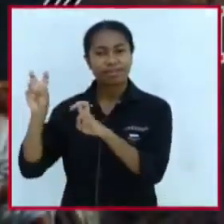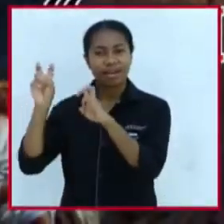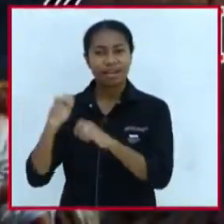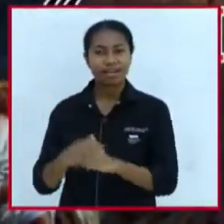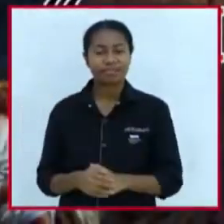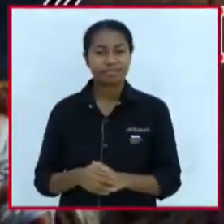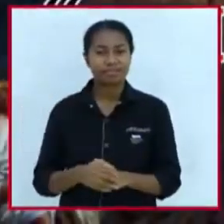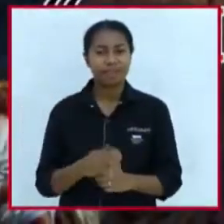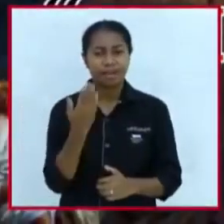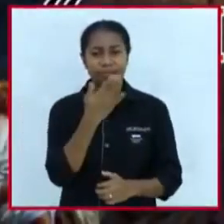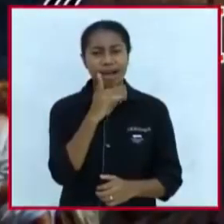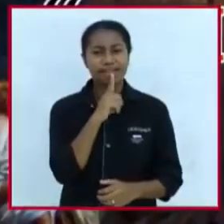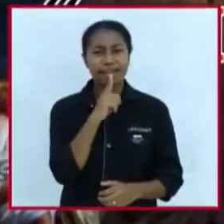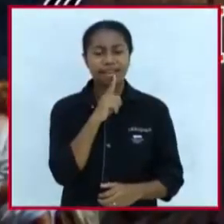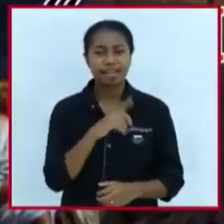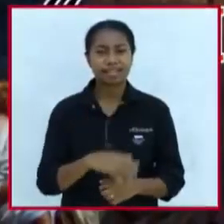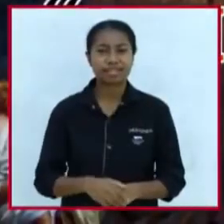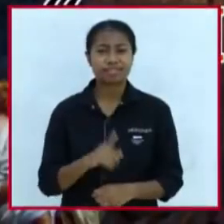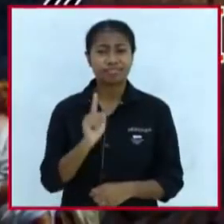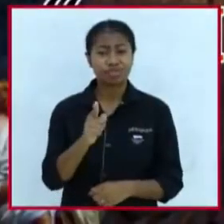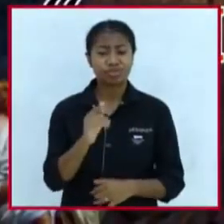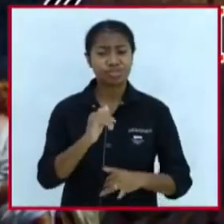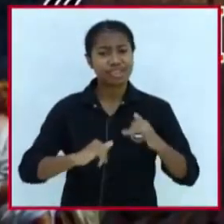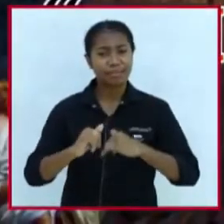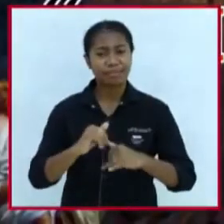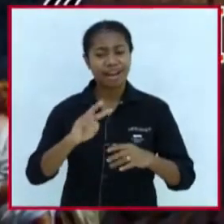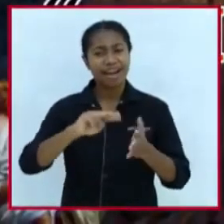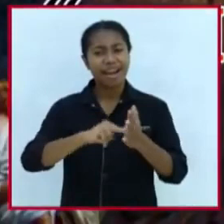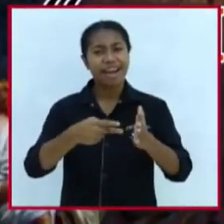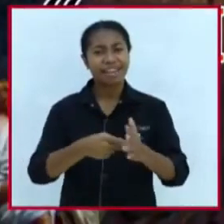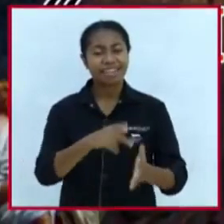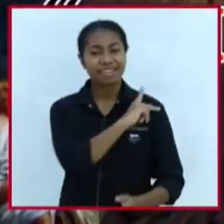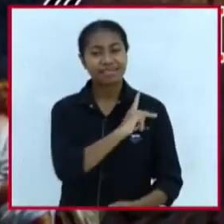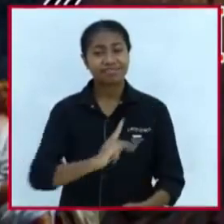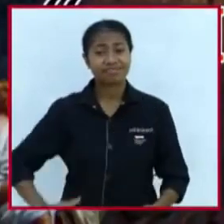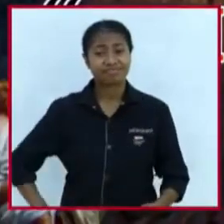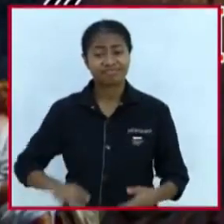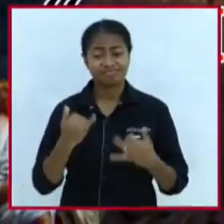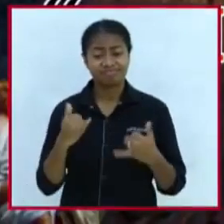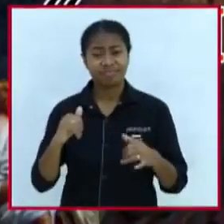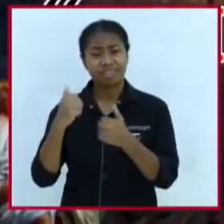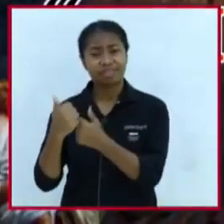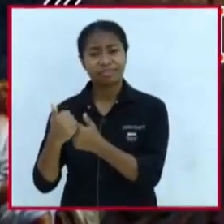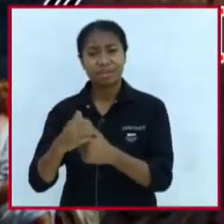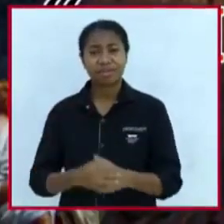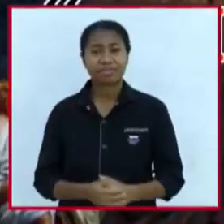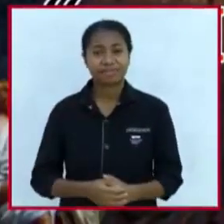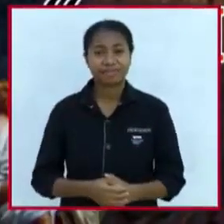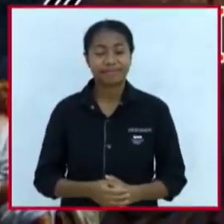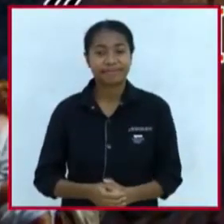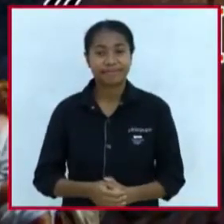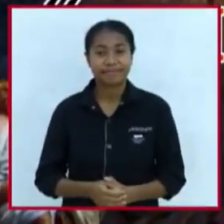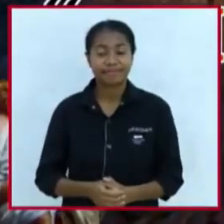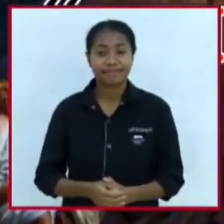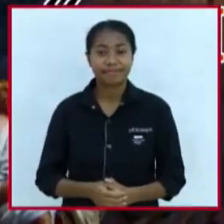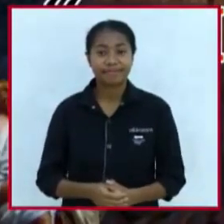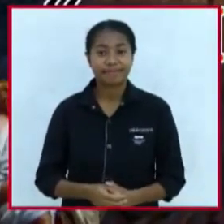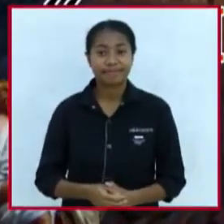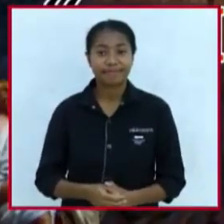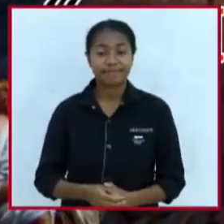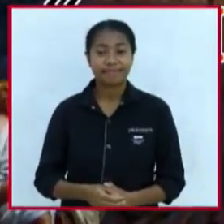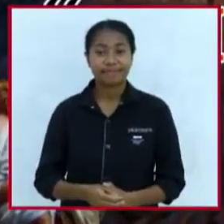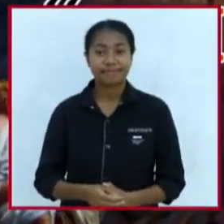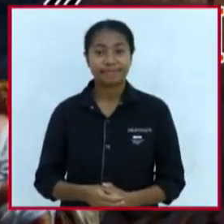is the best Kristus yang terbaik nah saudara-saudara